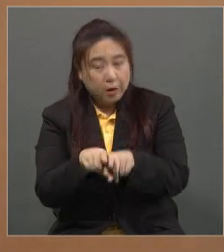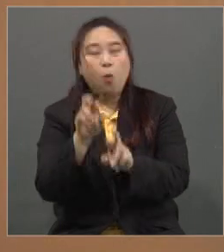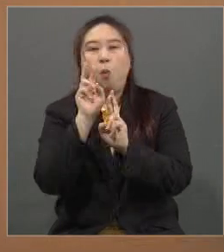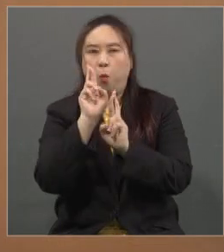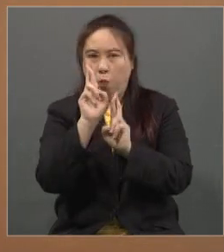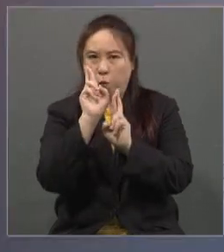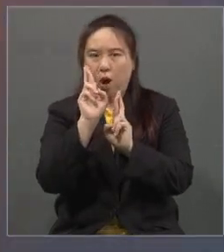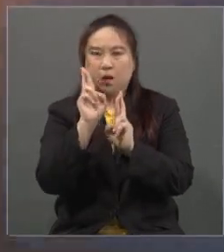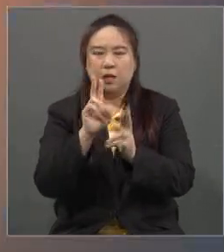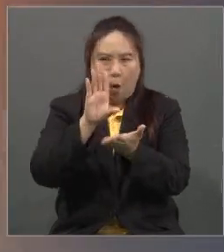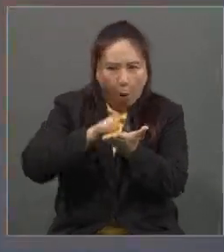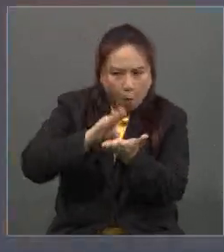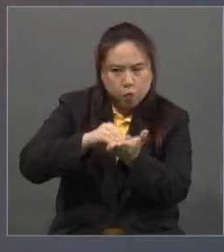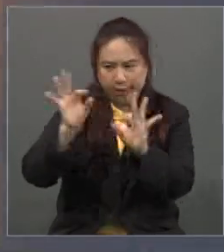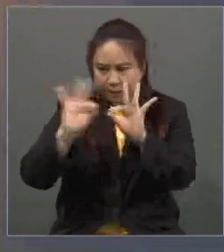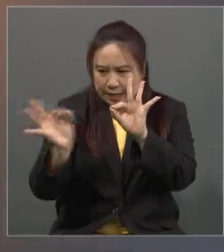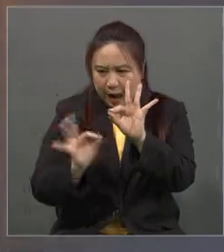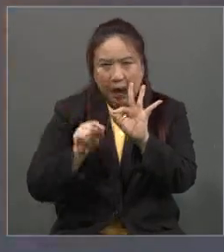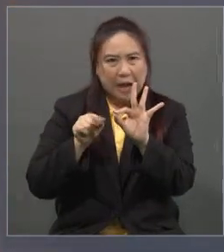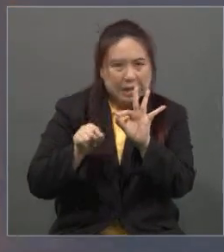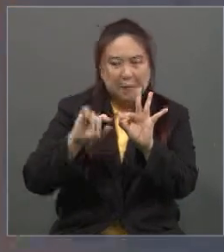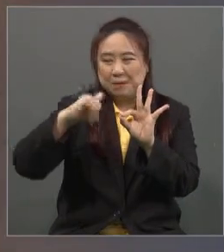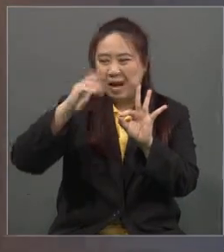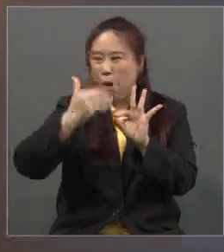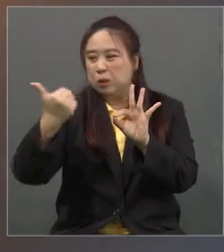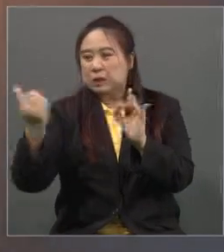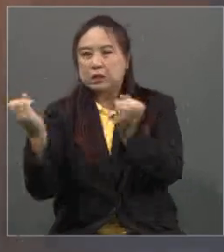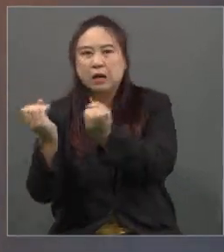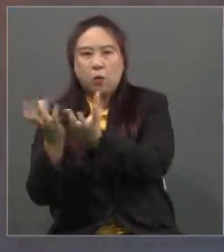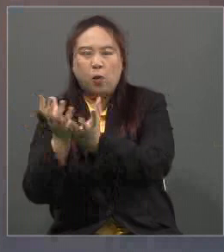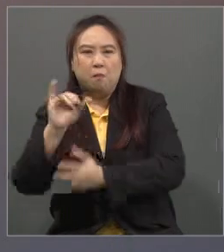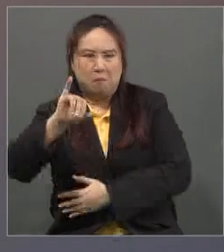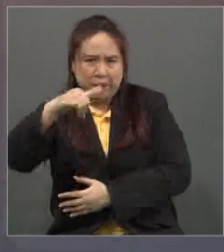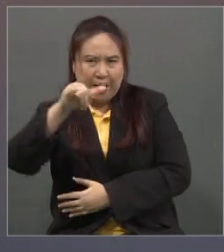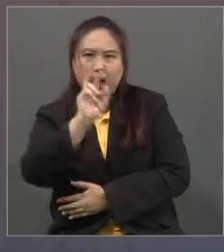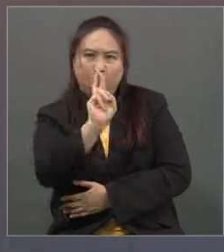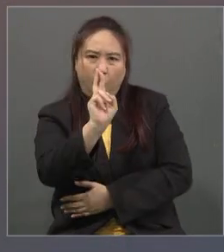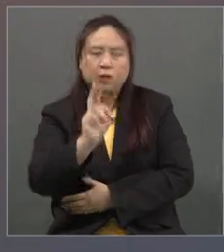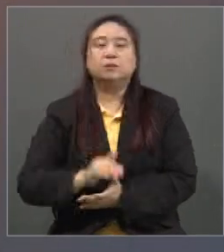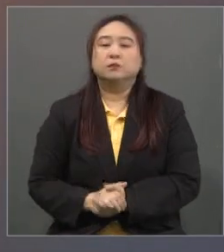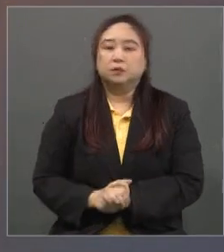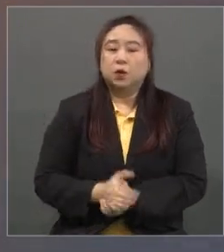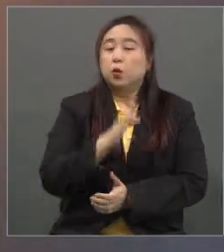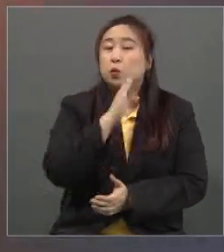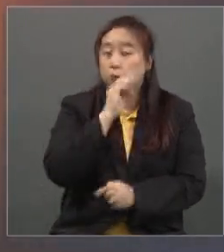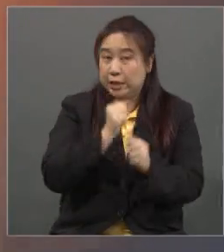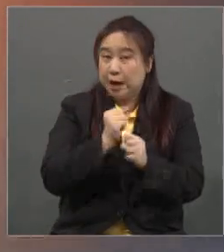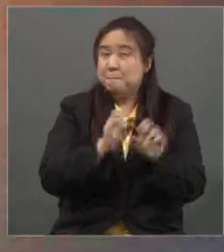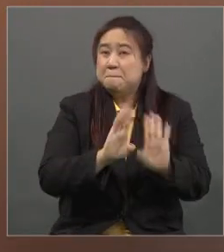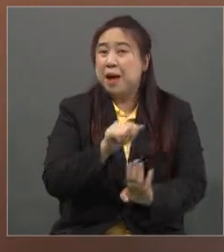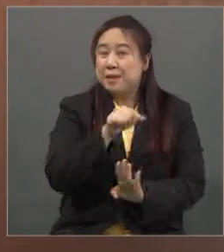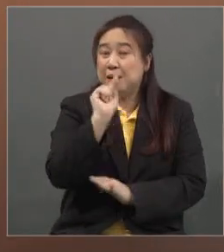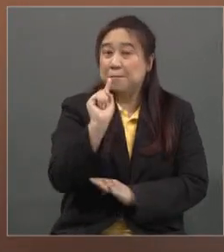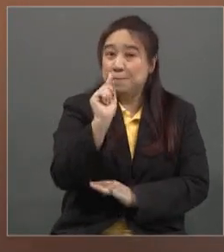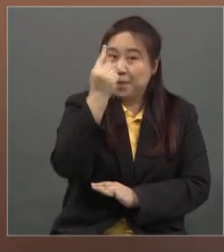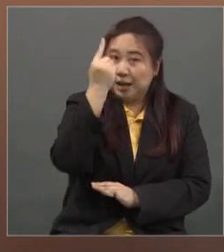การนำเสนอเนื้อหาซึ่งจะไปกระทบต่อบุคคลอื่นนะครับหรือถ้าเกิดเพจดังกล่าวเนี่ยทำลักษณะนี้ขึ้นมาอีกและก็เสนอในแ